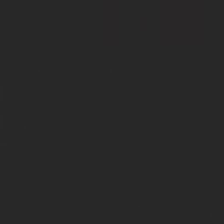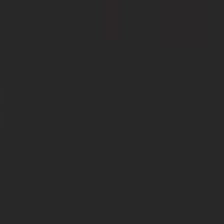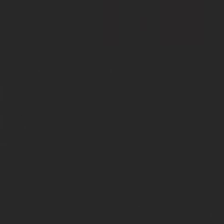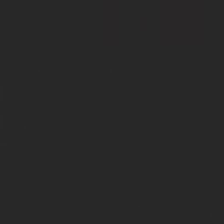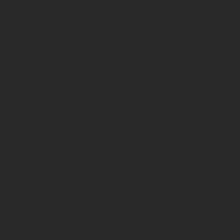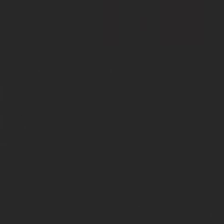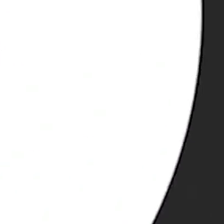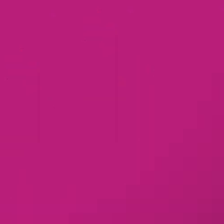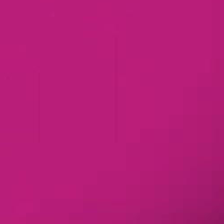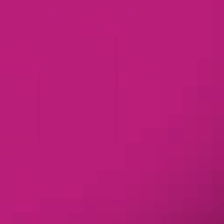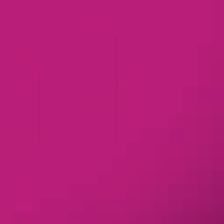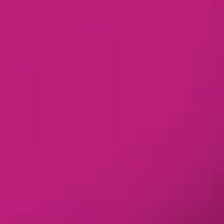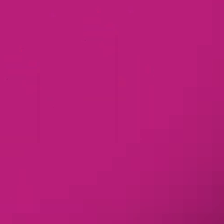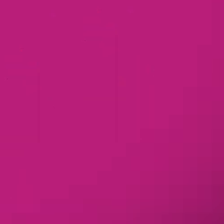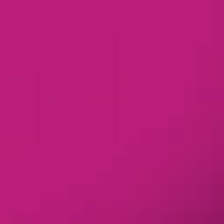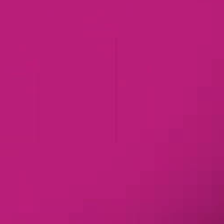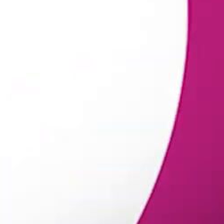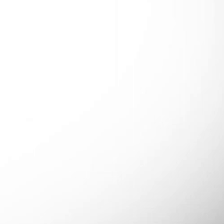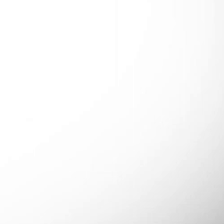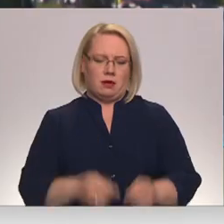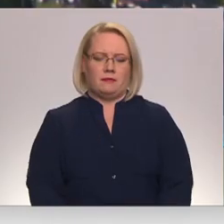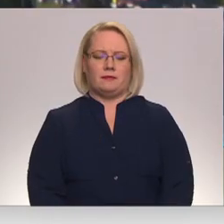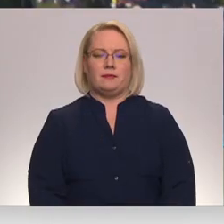Re, viss ēters ir te!